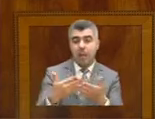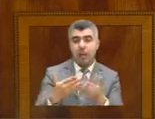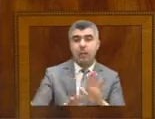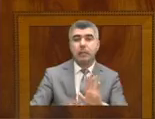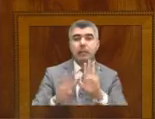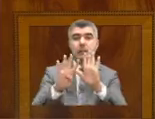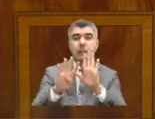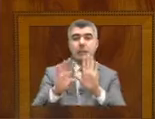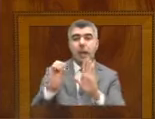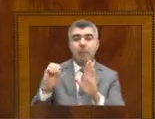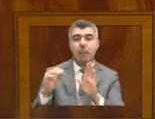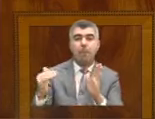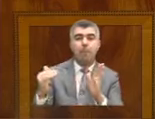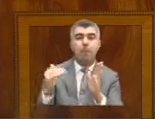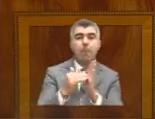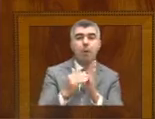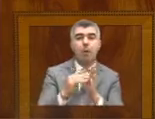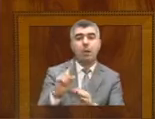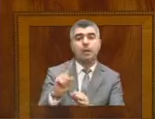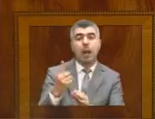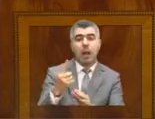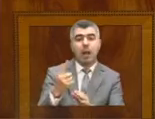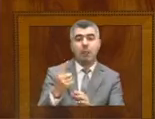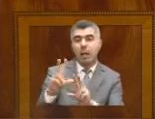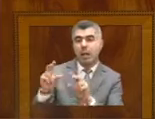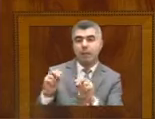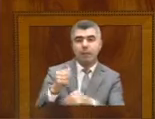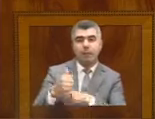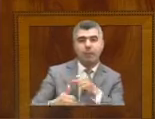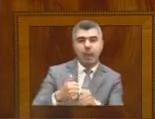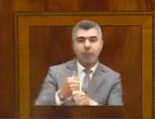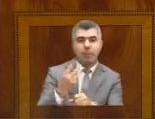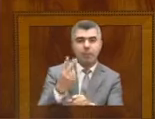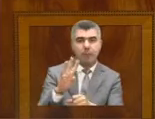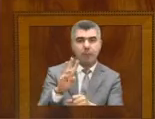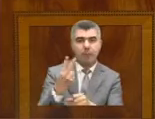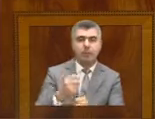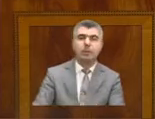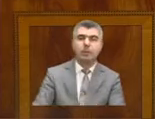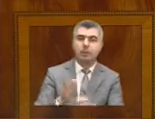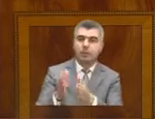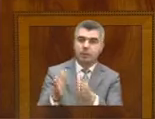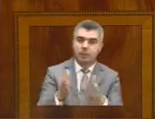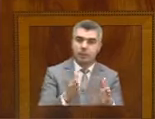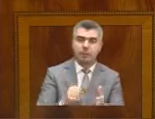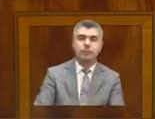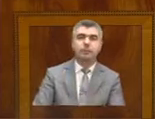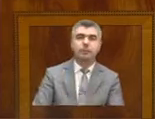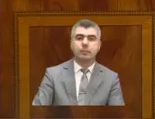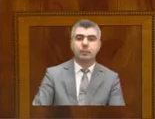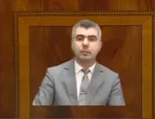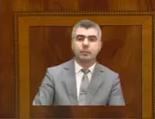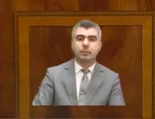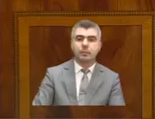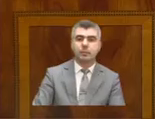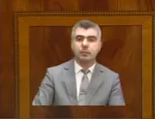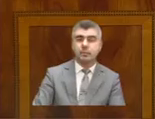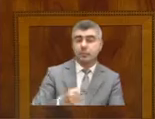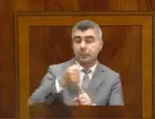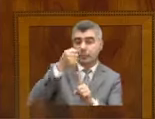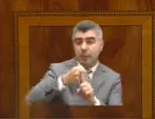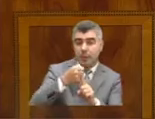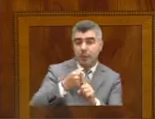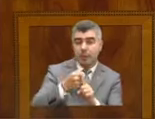1.9 مليار درهم مقارنة مع سنة 2024. أثرت السيدات والسادة، فيما يخص إصلاح